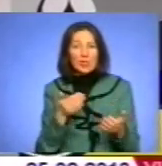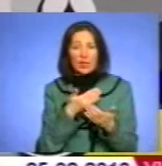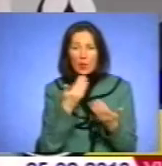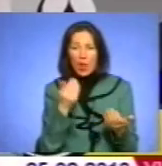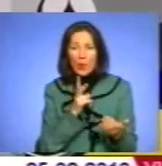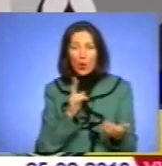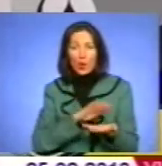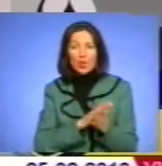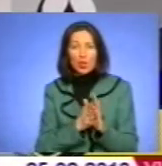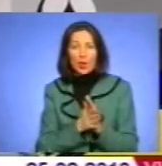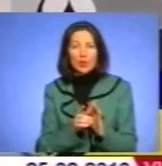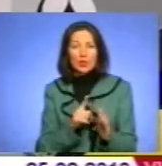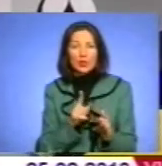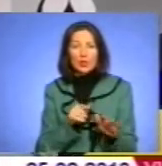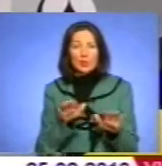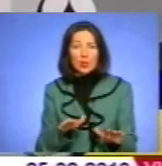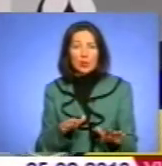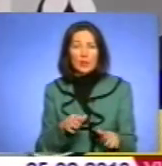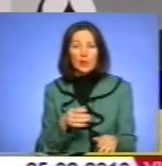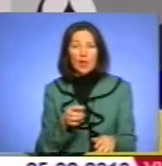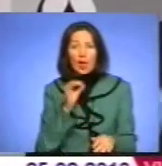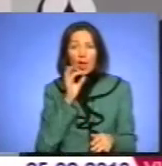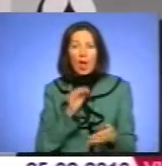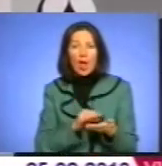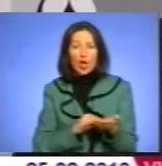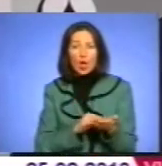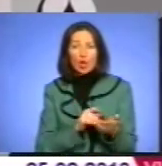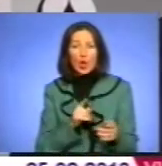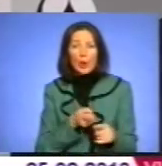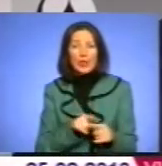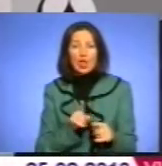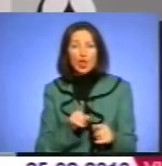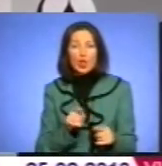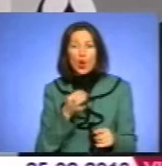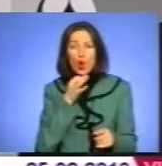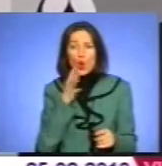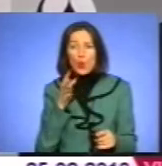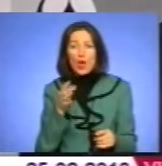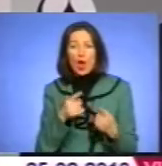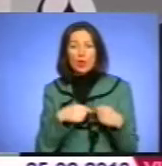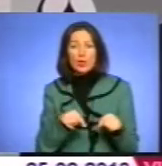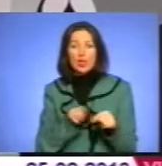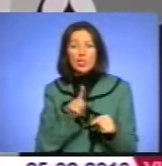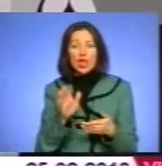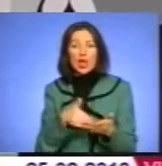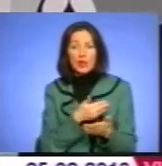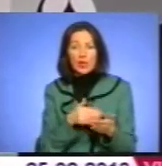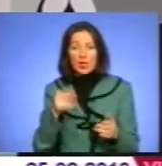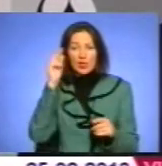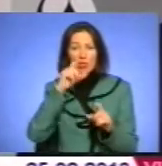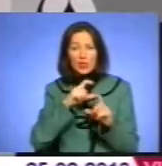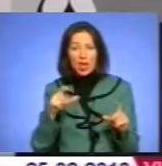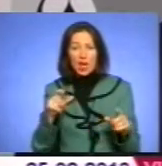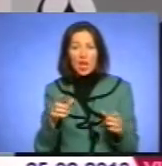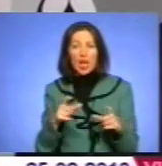ситуацію з місць. Наголошую про те, що любі організації чи ліквідації навчальних закладів проходять